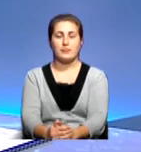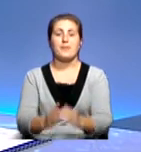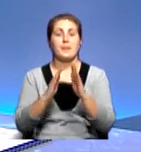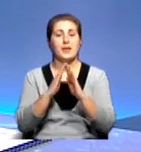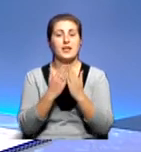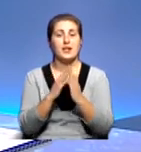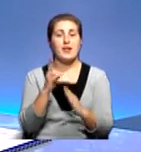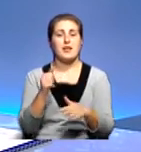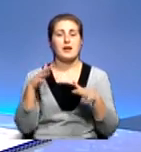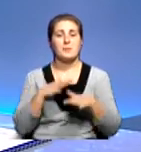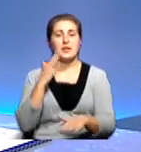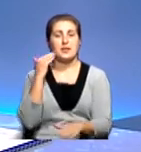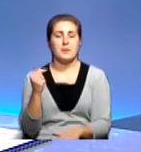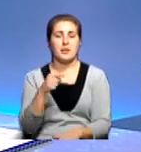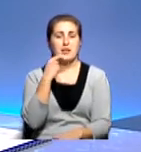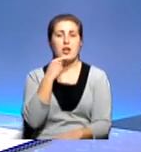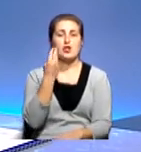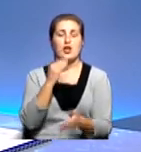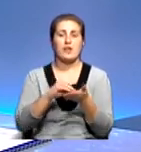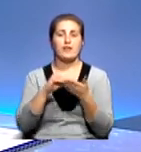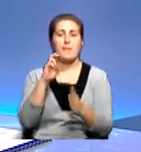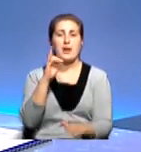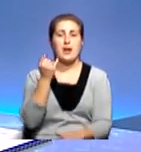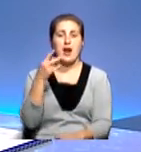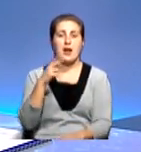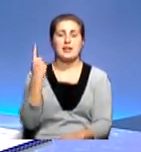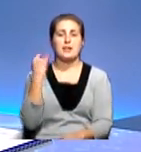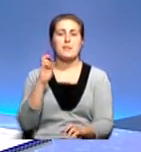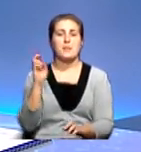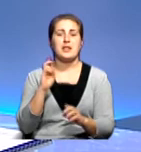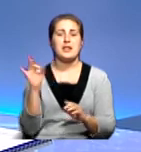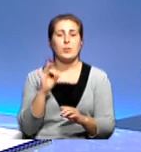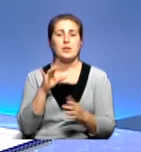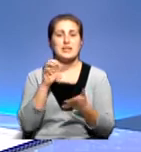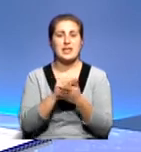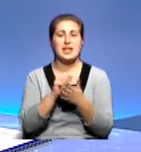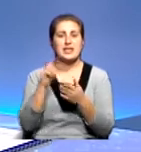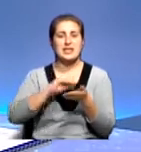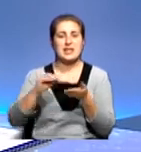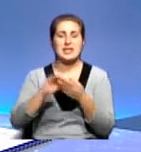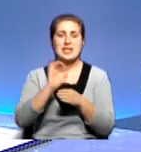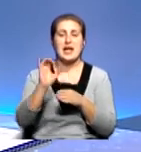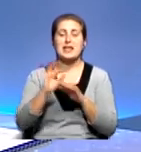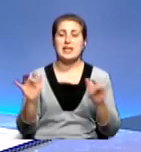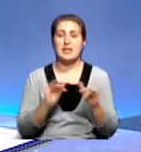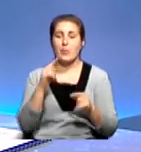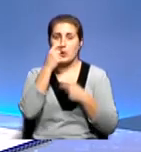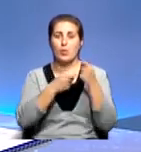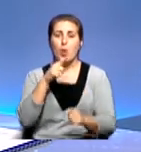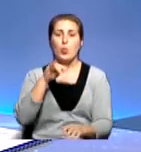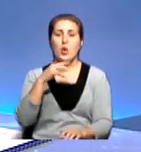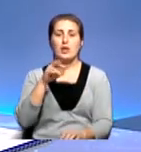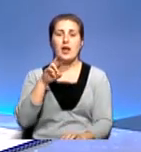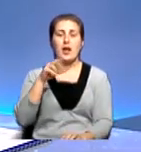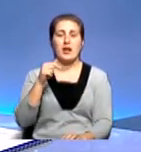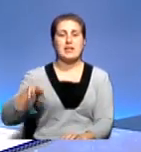книги на крымско-татарском языке шрифтом брайля одна из библиотек Республики занялась издательской деятельностью подробнее Гульнара